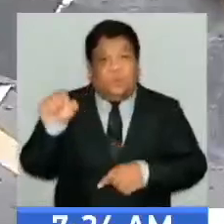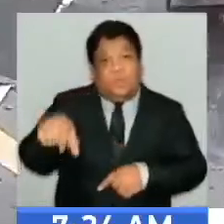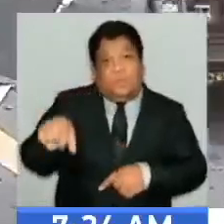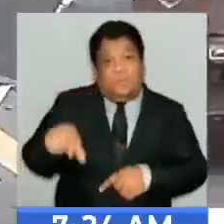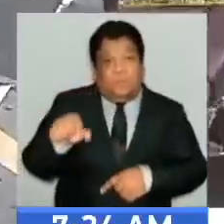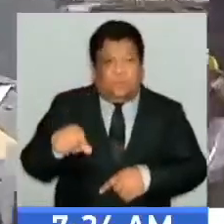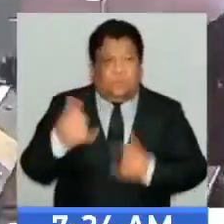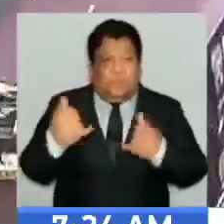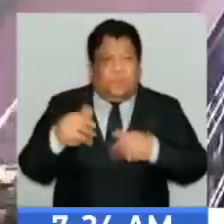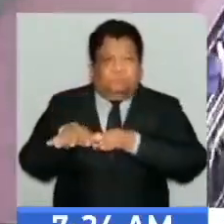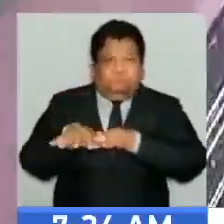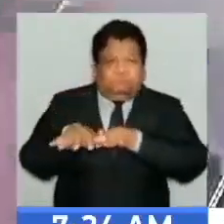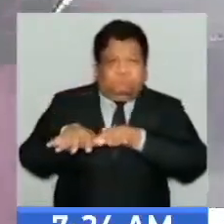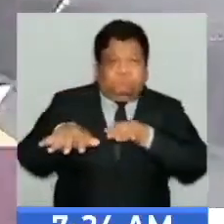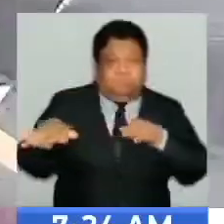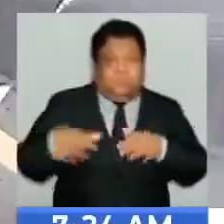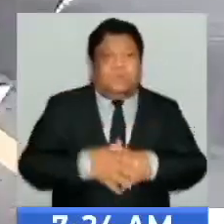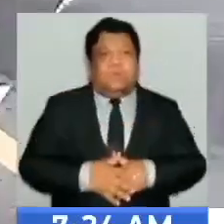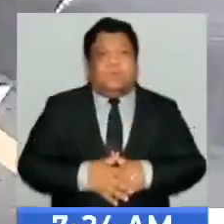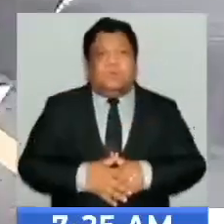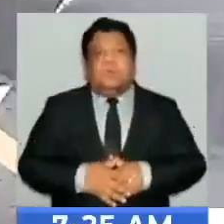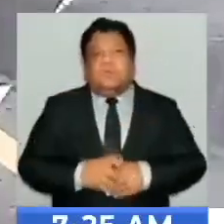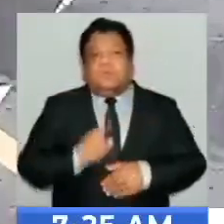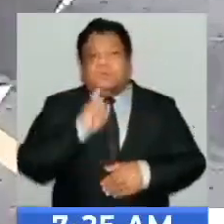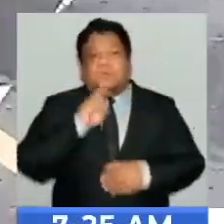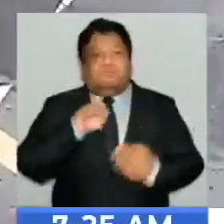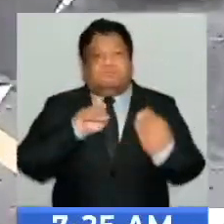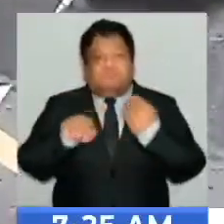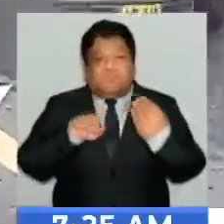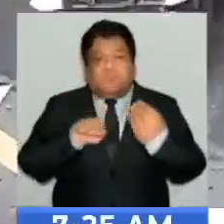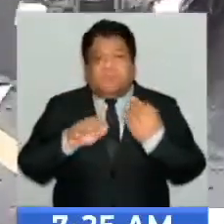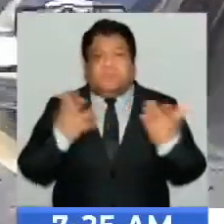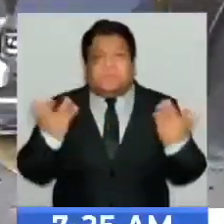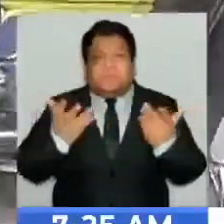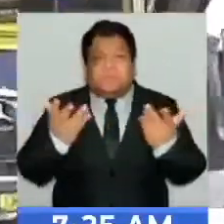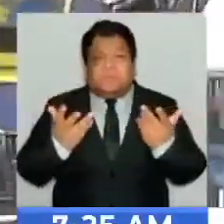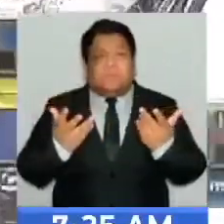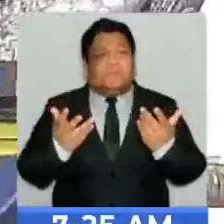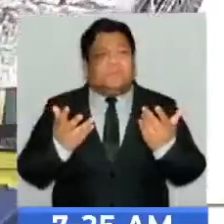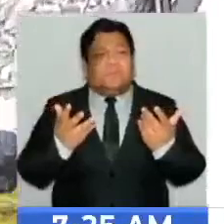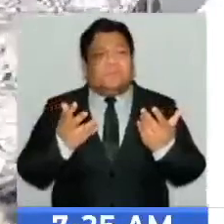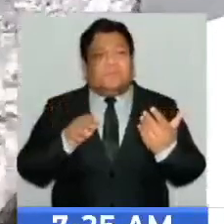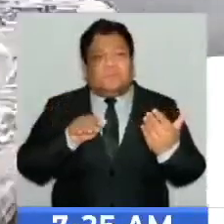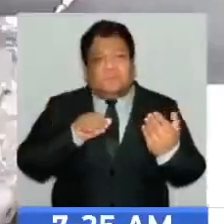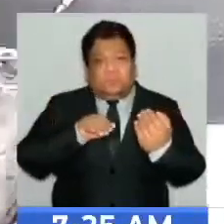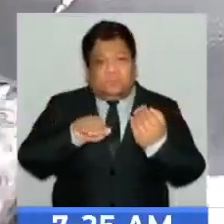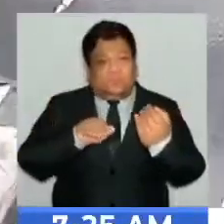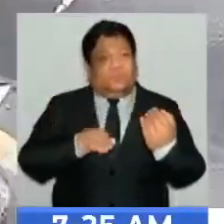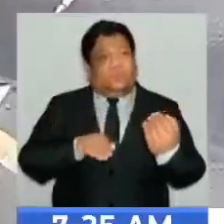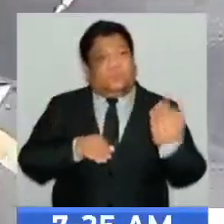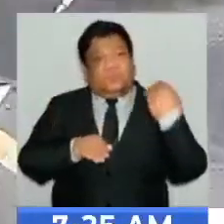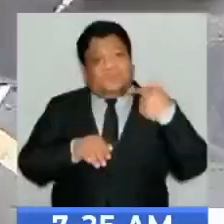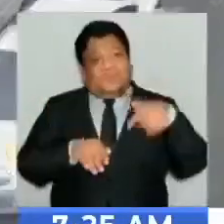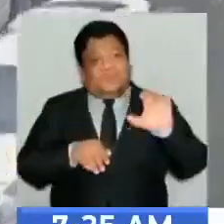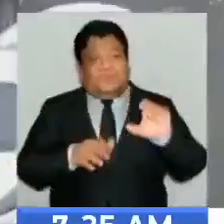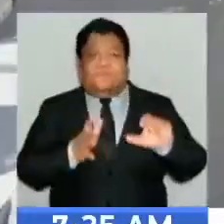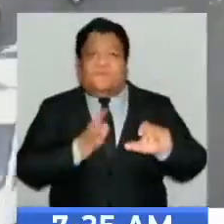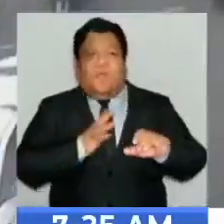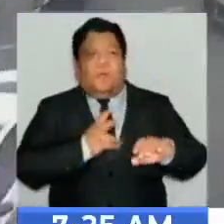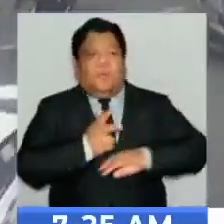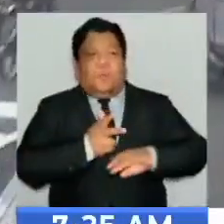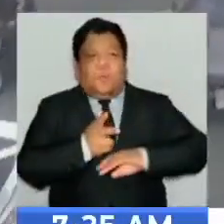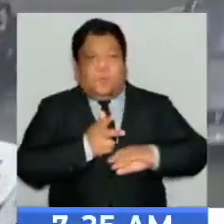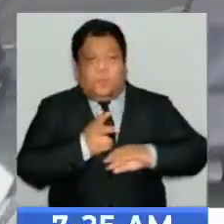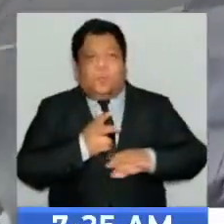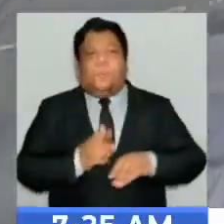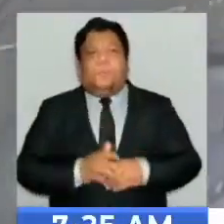papunta po ng Quezon City, medyo madalang pa ang sasakyan. Lipat tayo sa C5 Eastwood